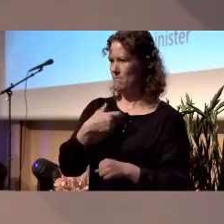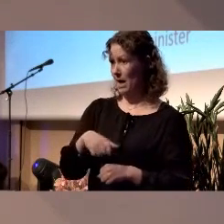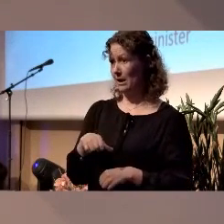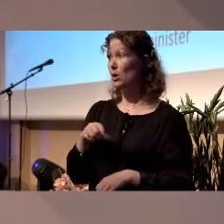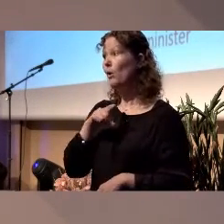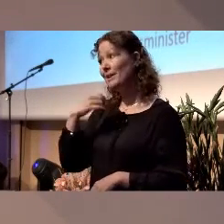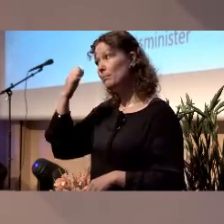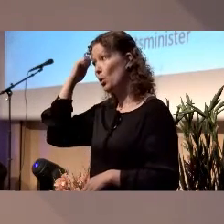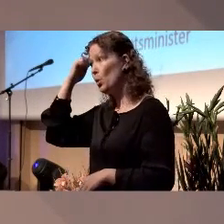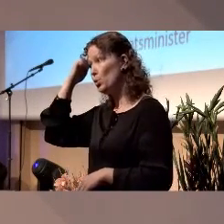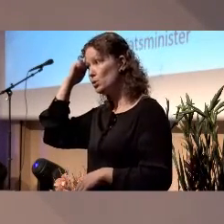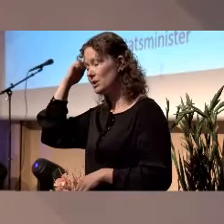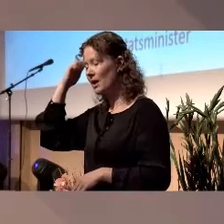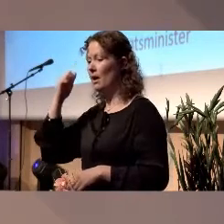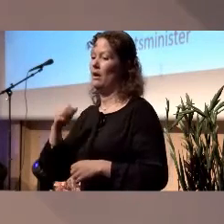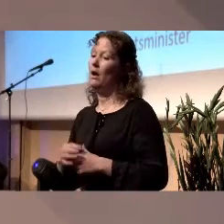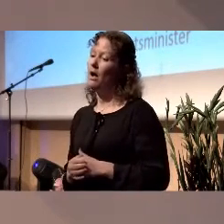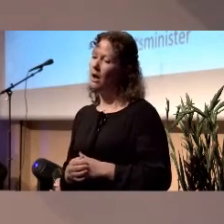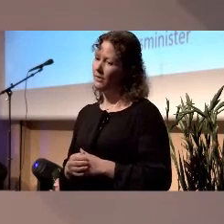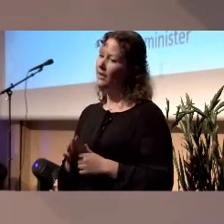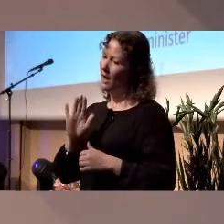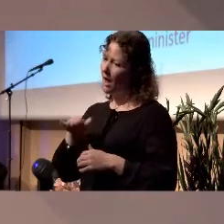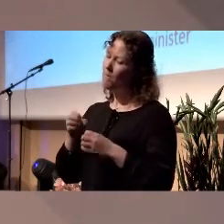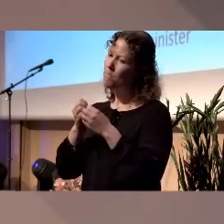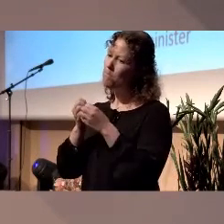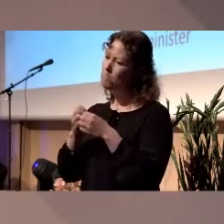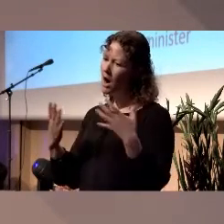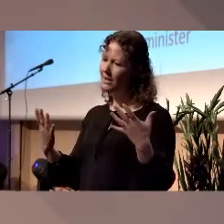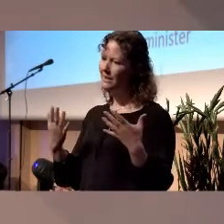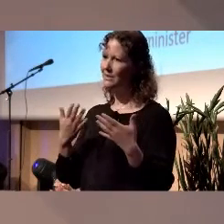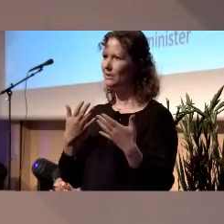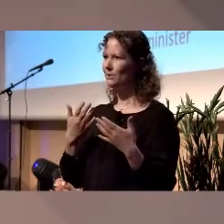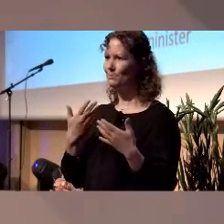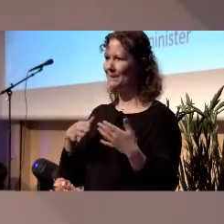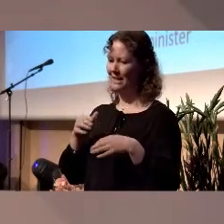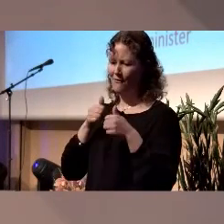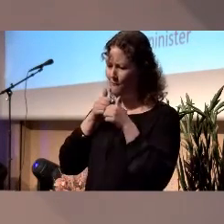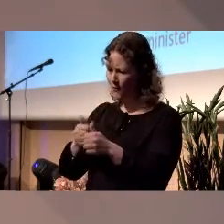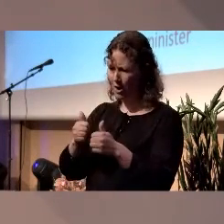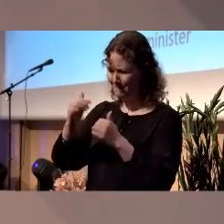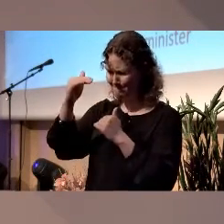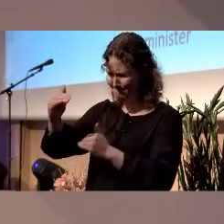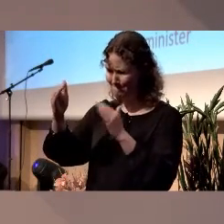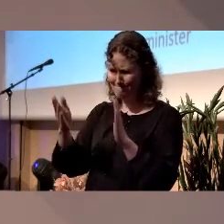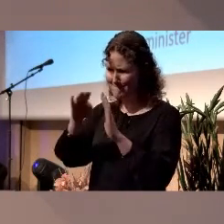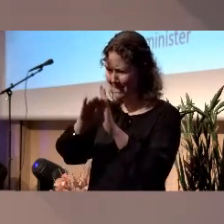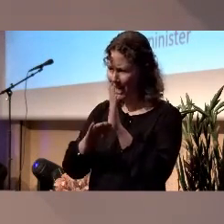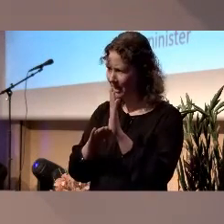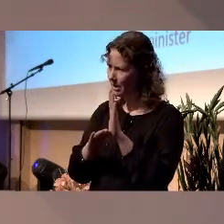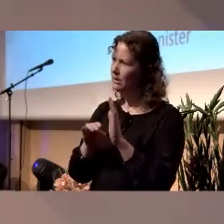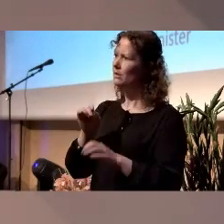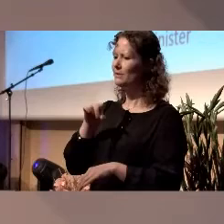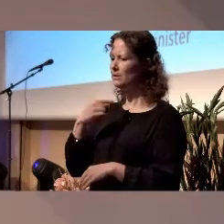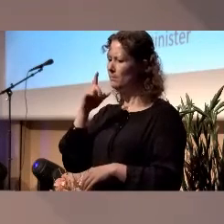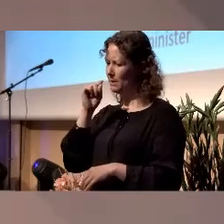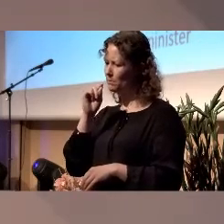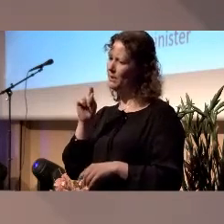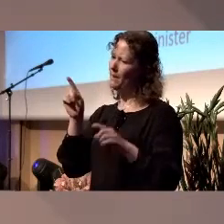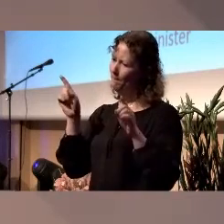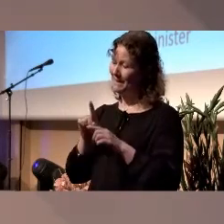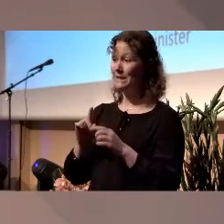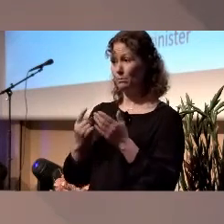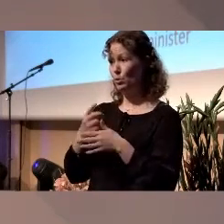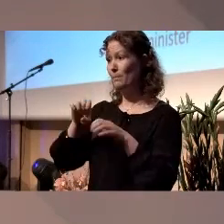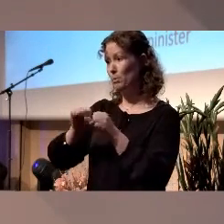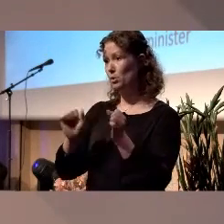huske, at det er mange som ikke følger alle A4-reglene. Vi skal selvfølgelig sørge for at det skal være minst mulig brudd på